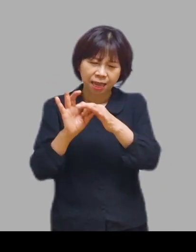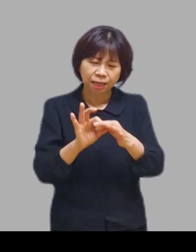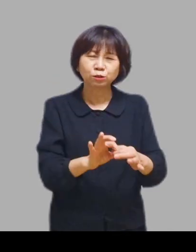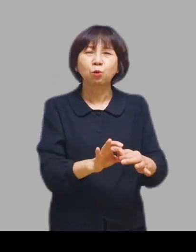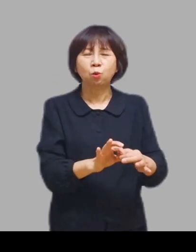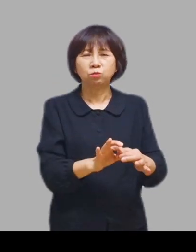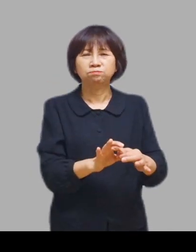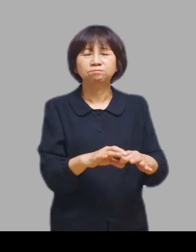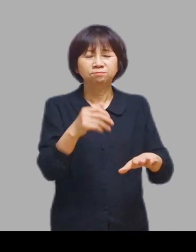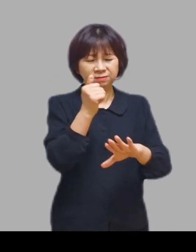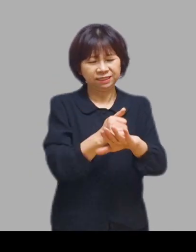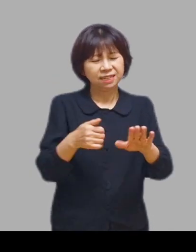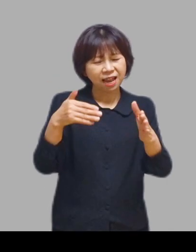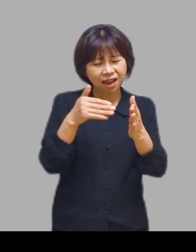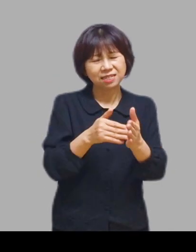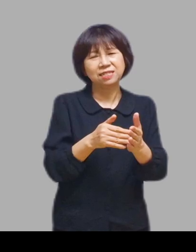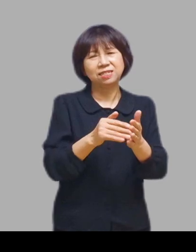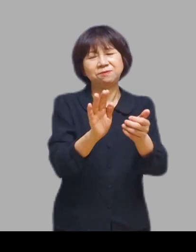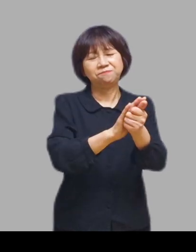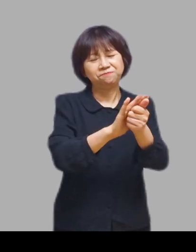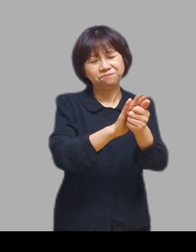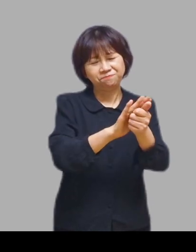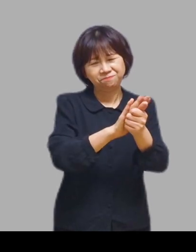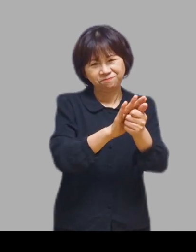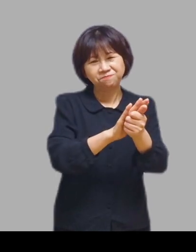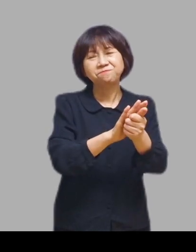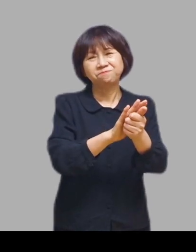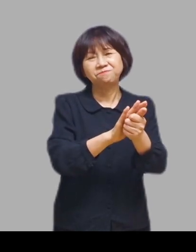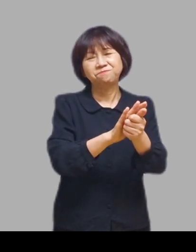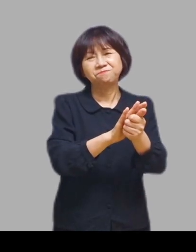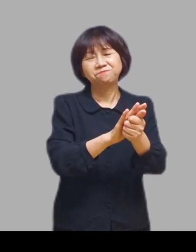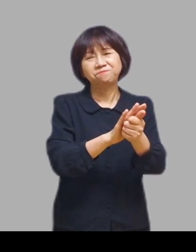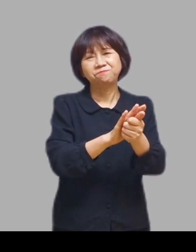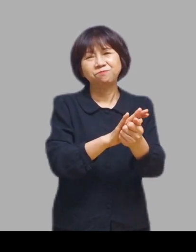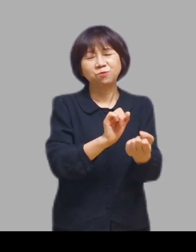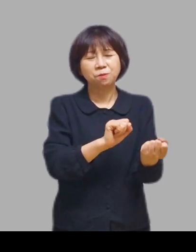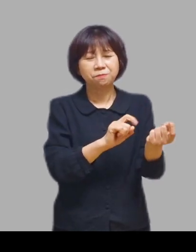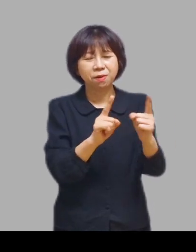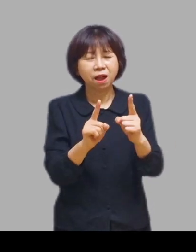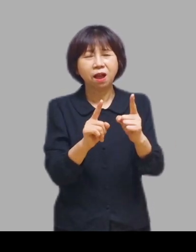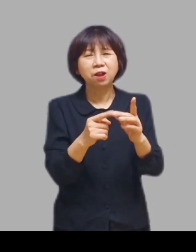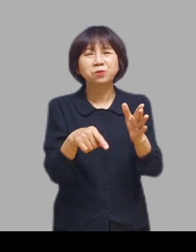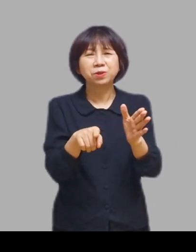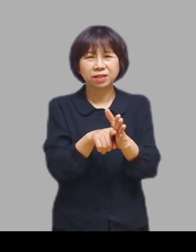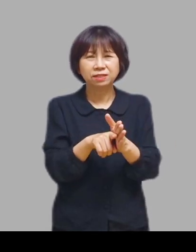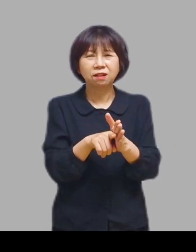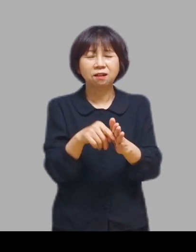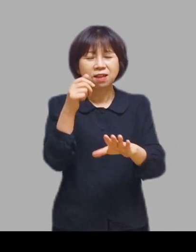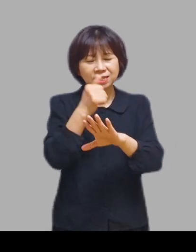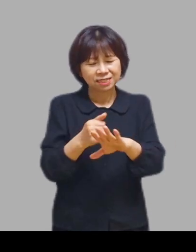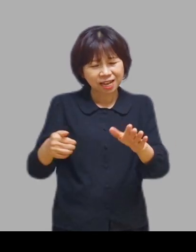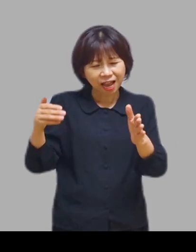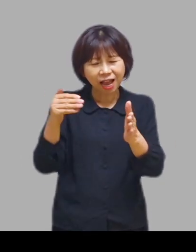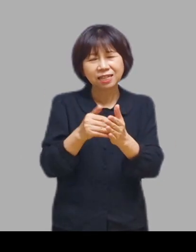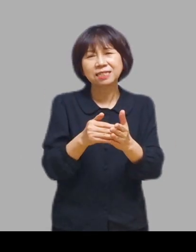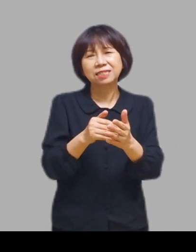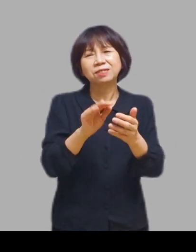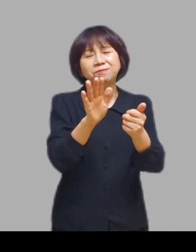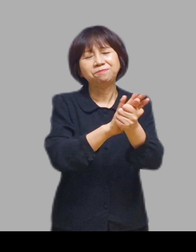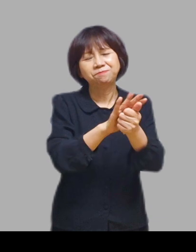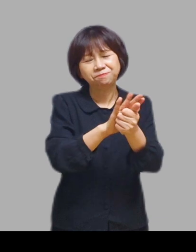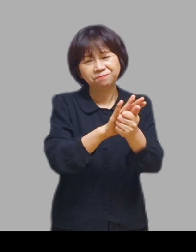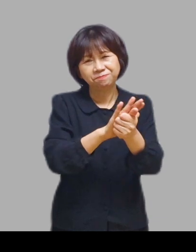돌보다 라는 의미인 거예요. 끝까지 돌보다 이런 의미를 담고 있는 그 나라 말이